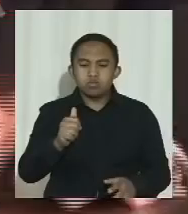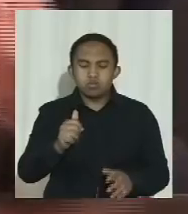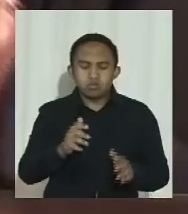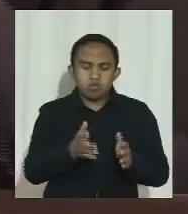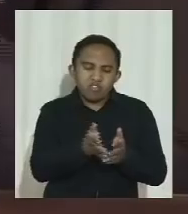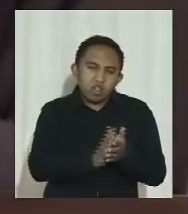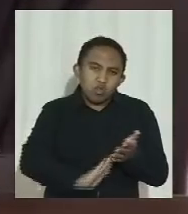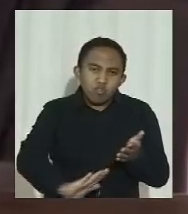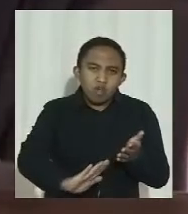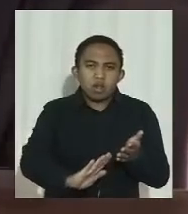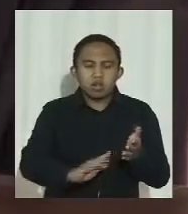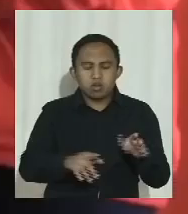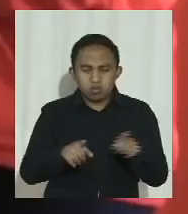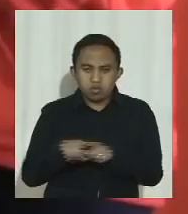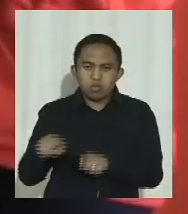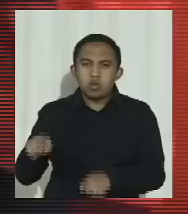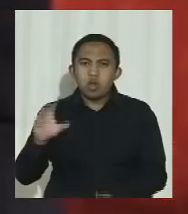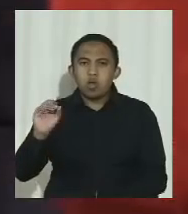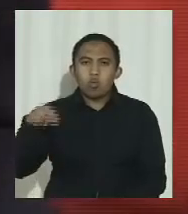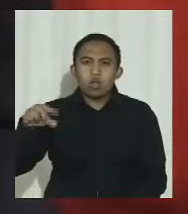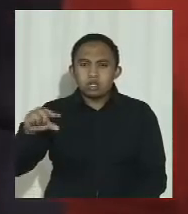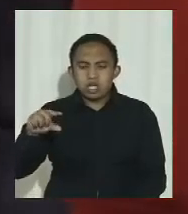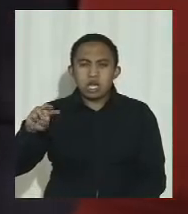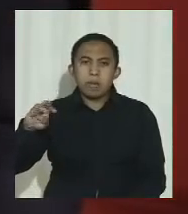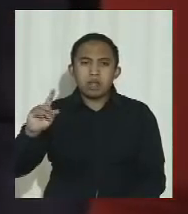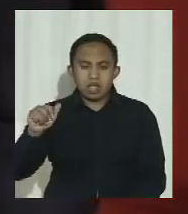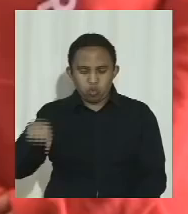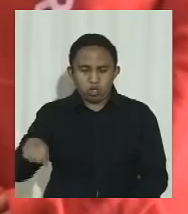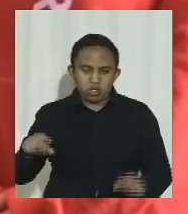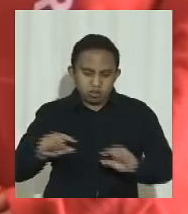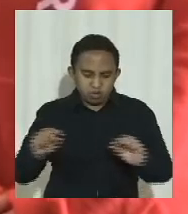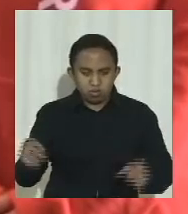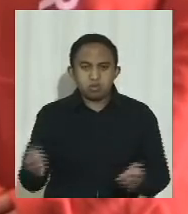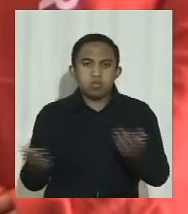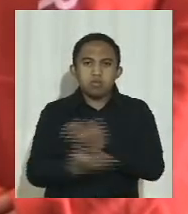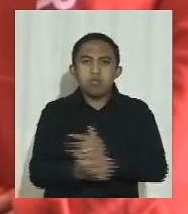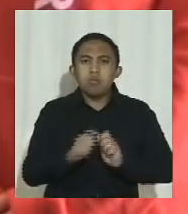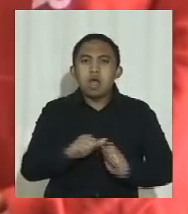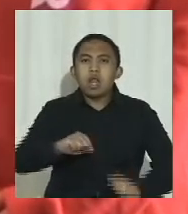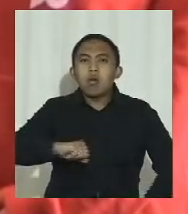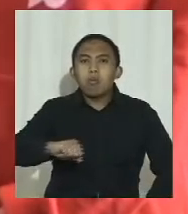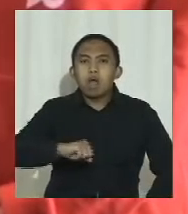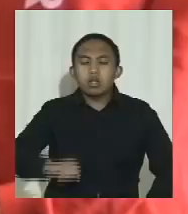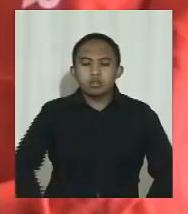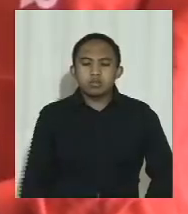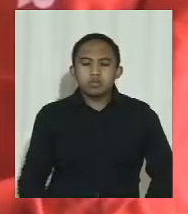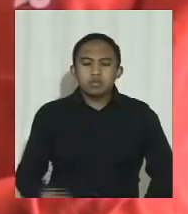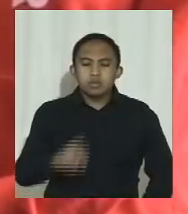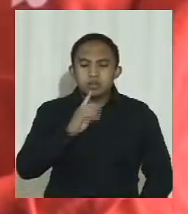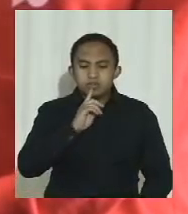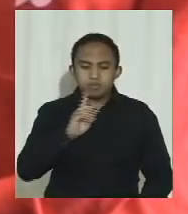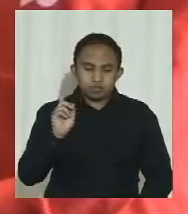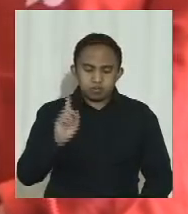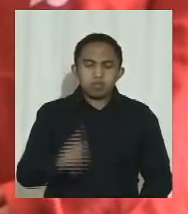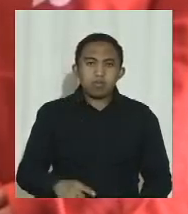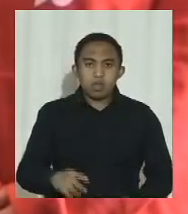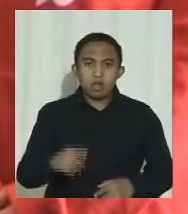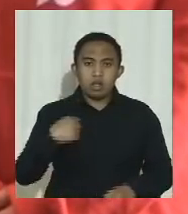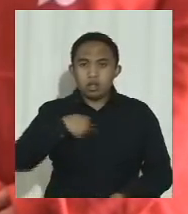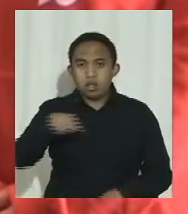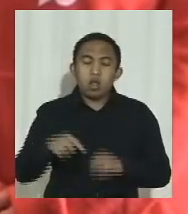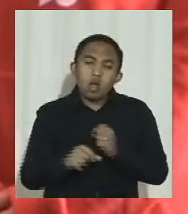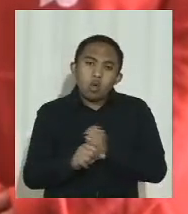ny fidiovana ary ny ONG Meder. Mahatonga an'le hoe Marolinta rehefa manao ny tetikasa moa isika